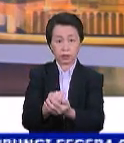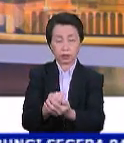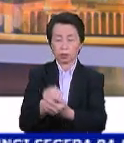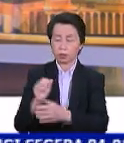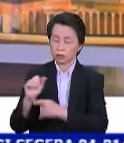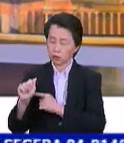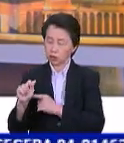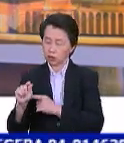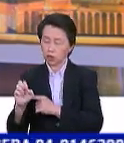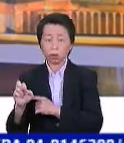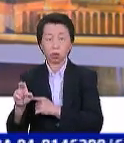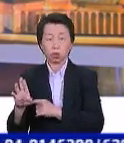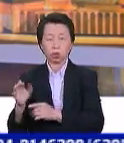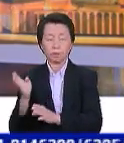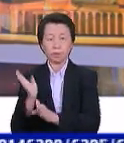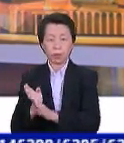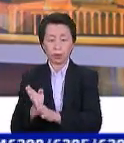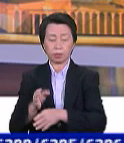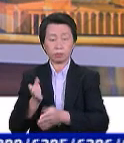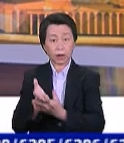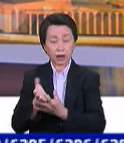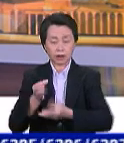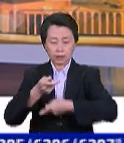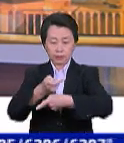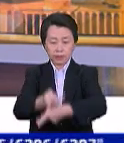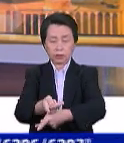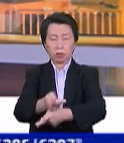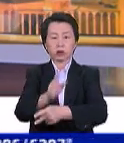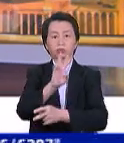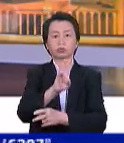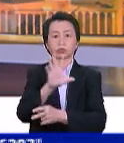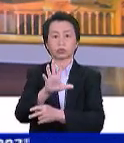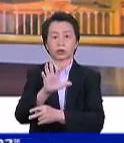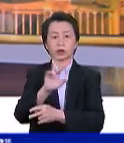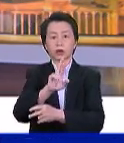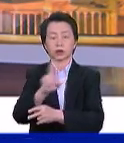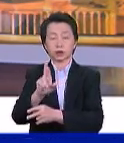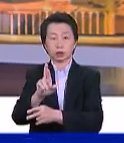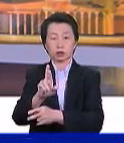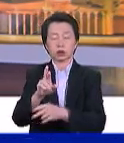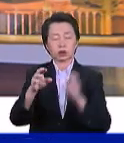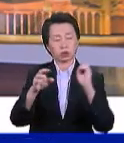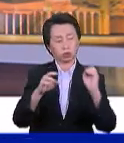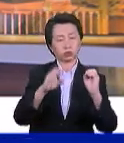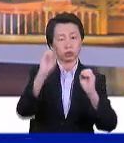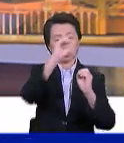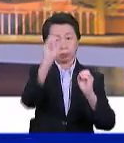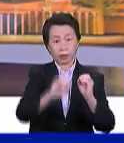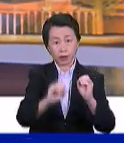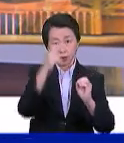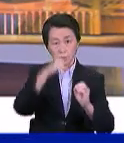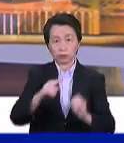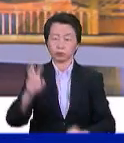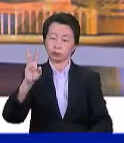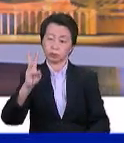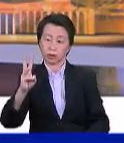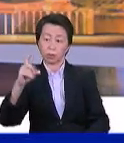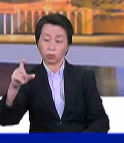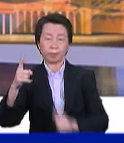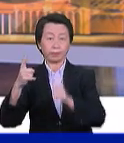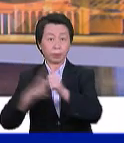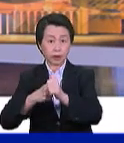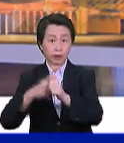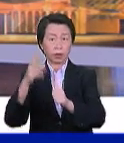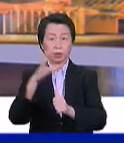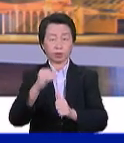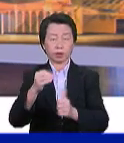Agrobank menerusi pinjaman sehingga RM75,000 pada kadar 0% untuk 6 bulan pertama